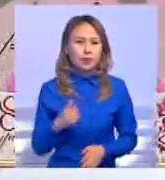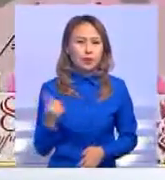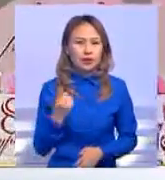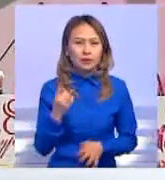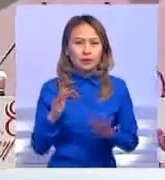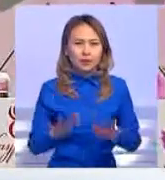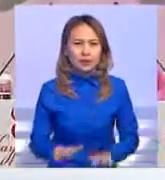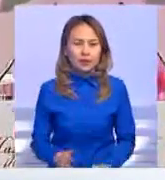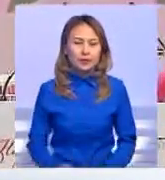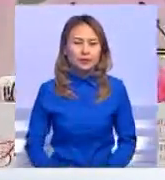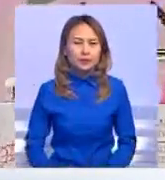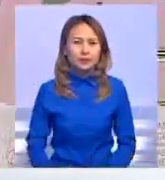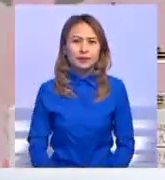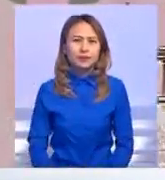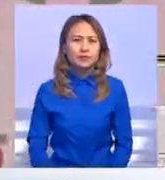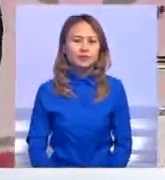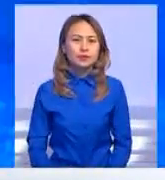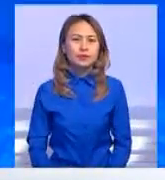өтті.